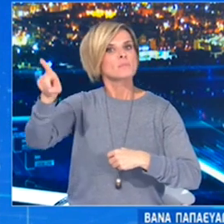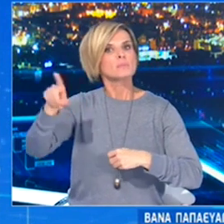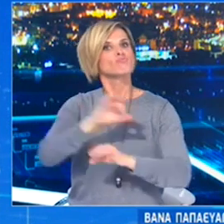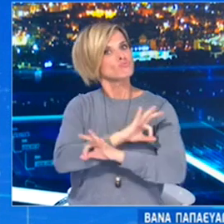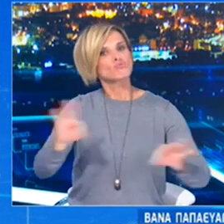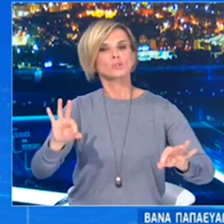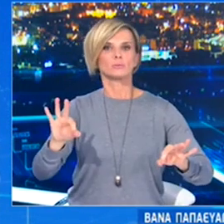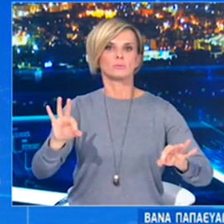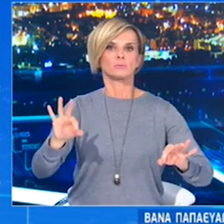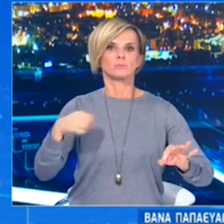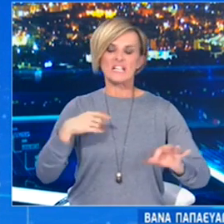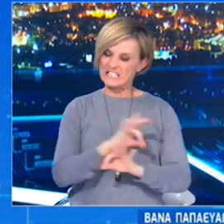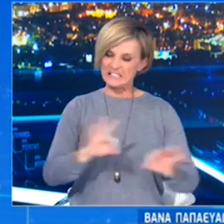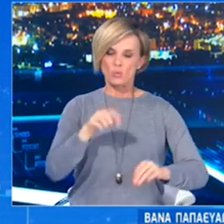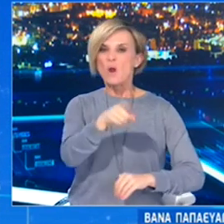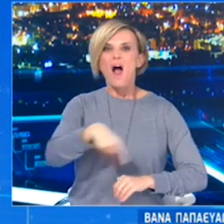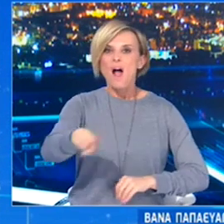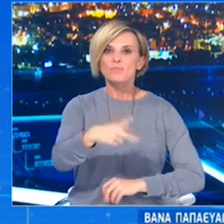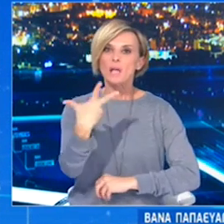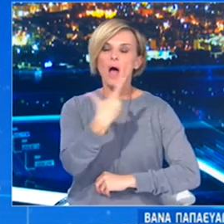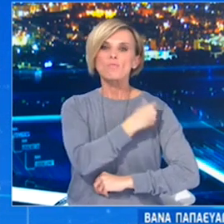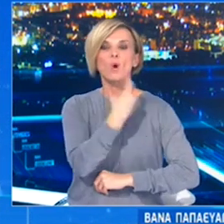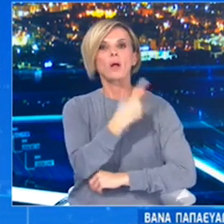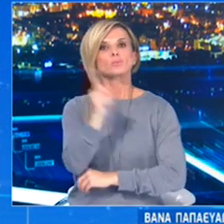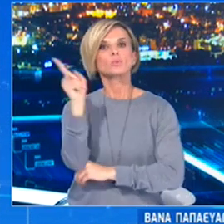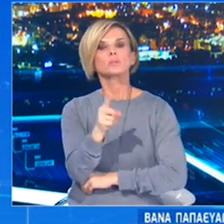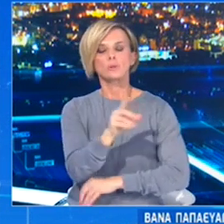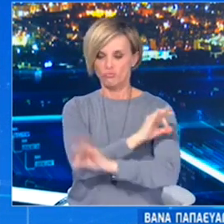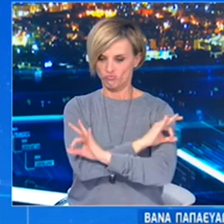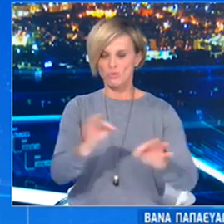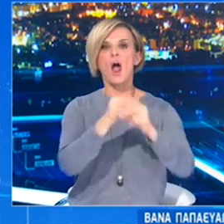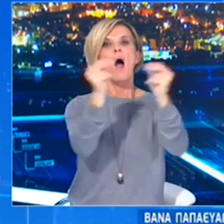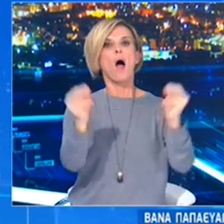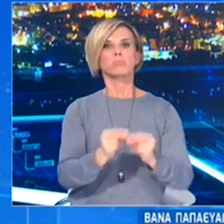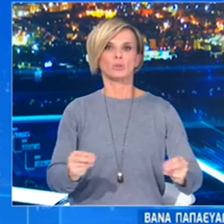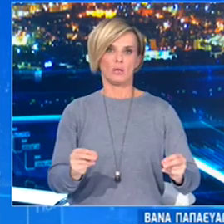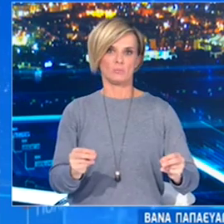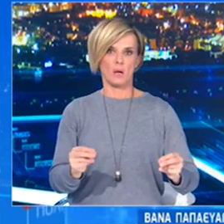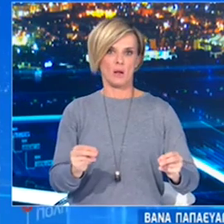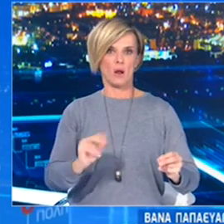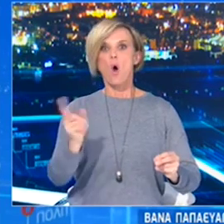εμβολίου, αλλιώς δεν θα ξεκινούσουν, δεν θα εξέθετουν ποτέ τους πολίτες τους στον εμβολιασμό.